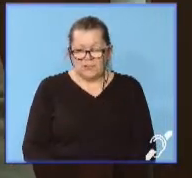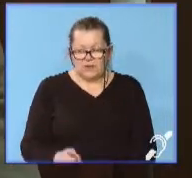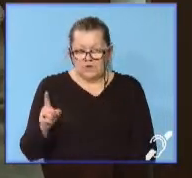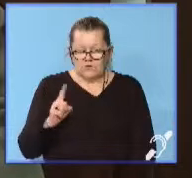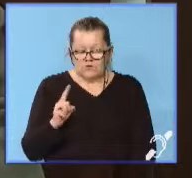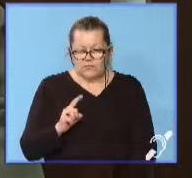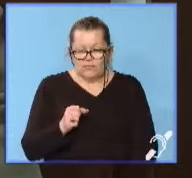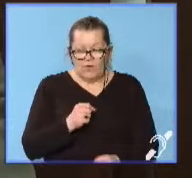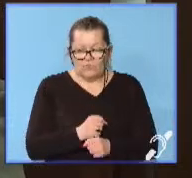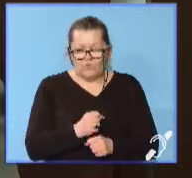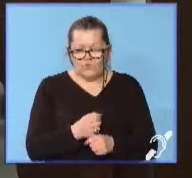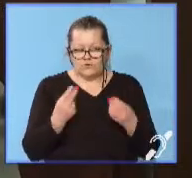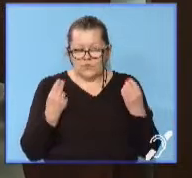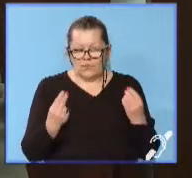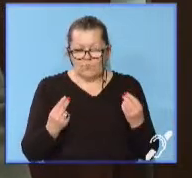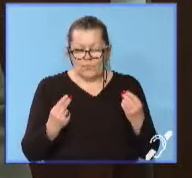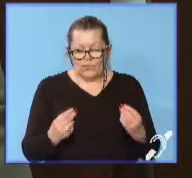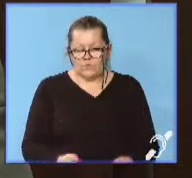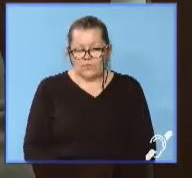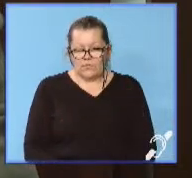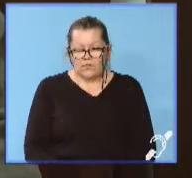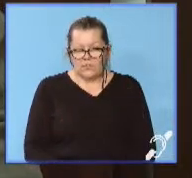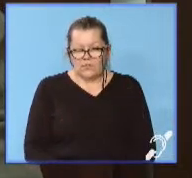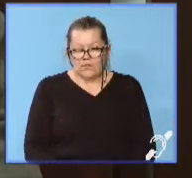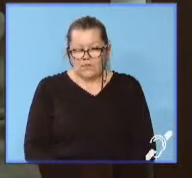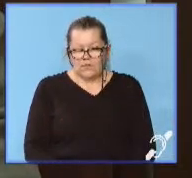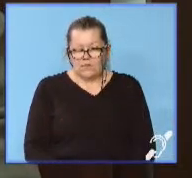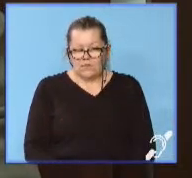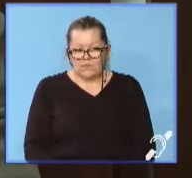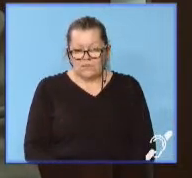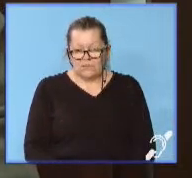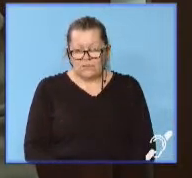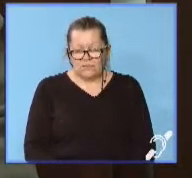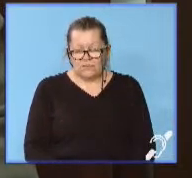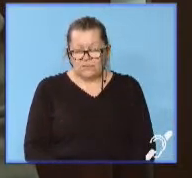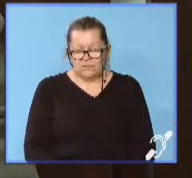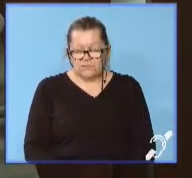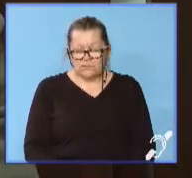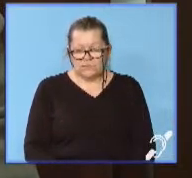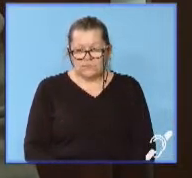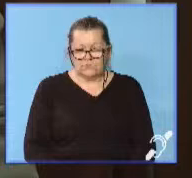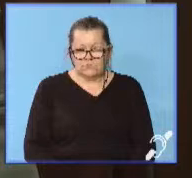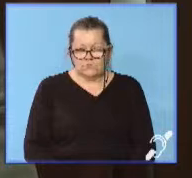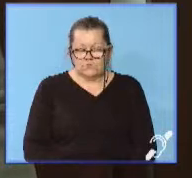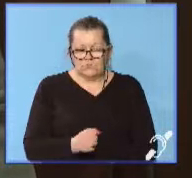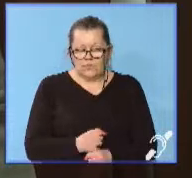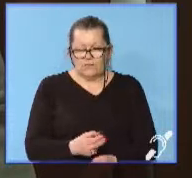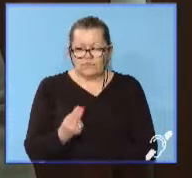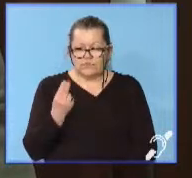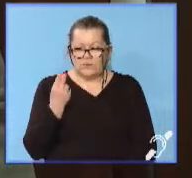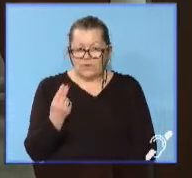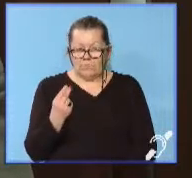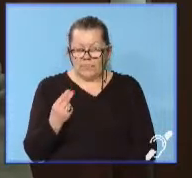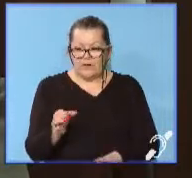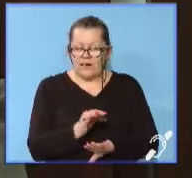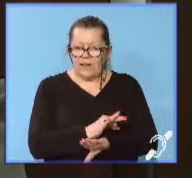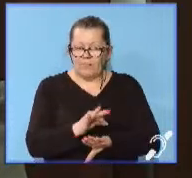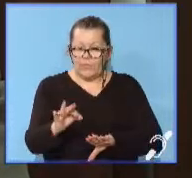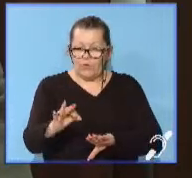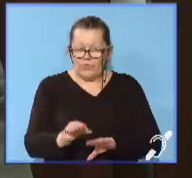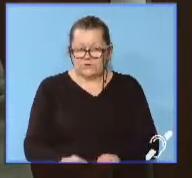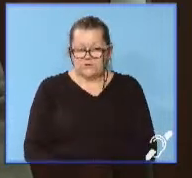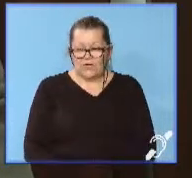eterogenă cu urcușuri și cu coborâșuri care au fost gestionate nu în ultimă instanță de string gențile